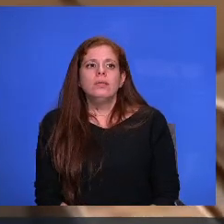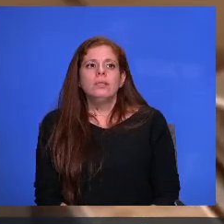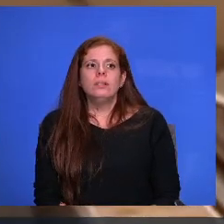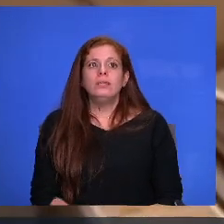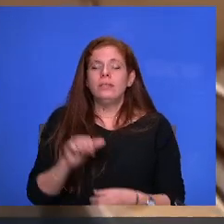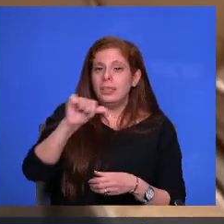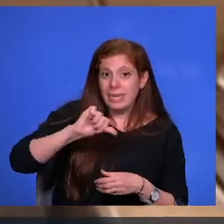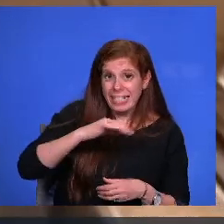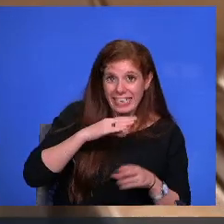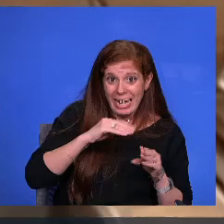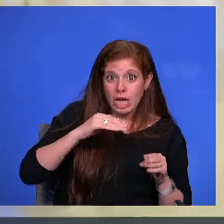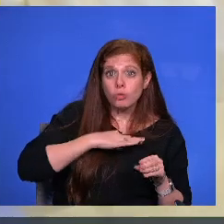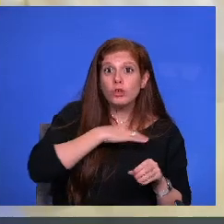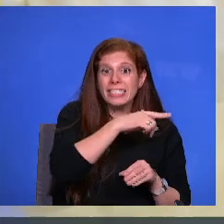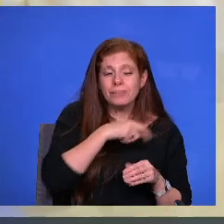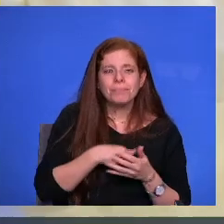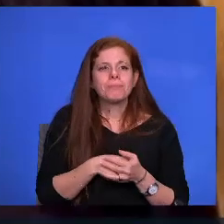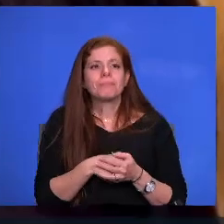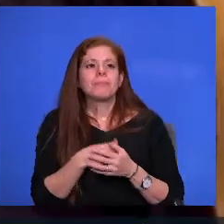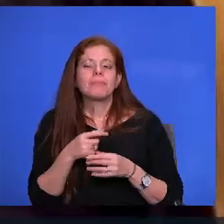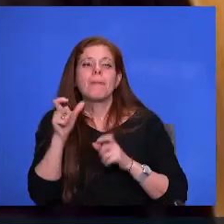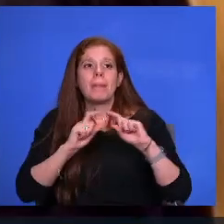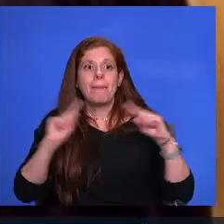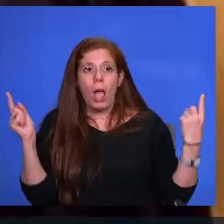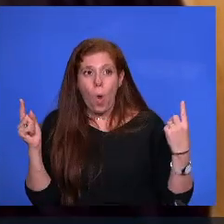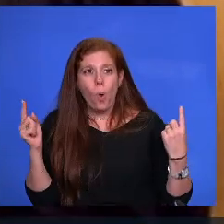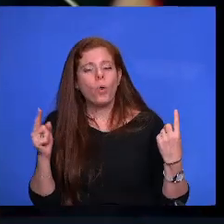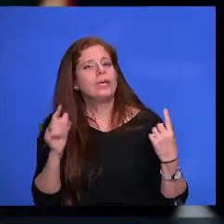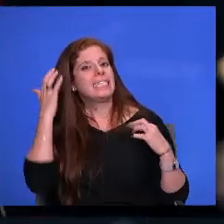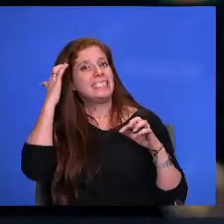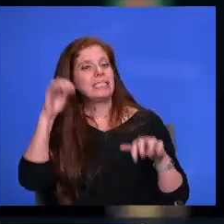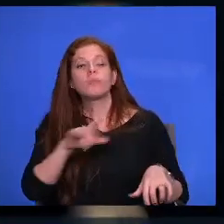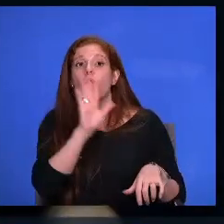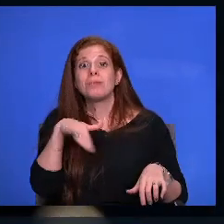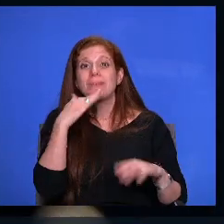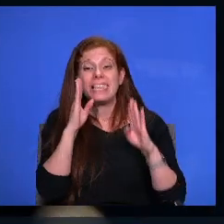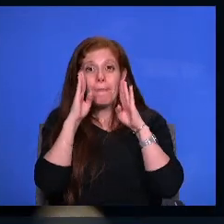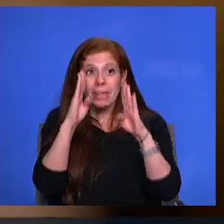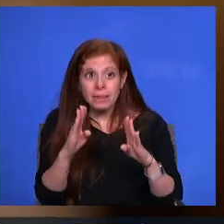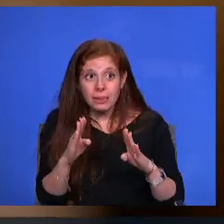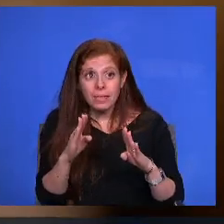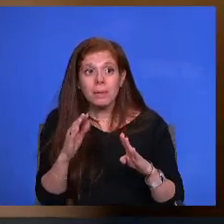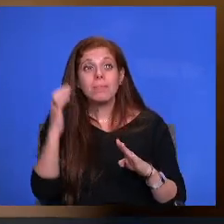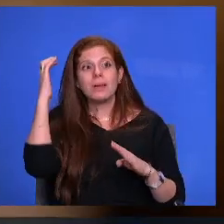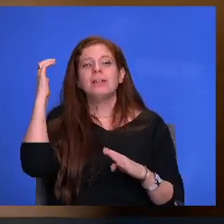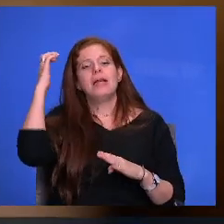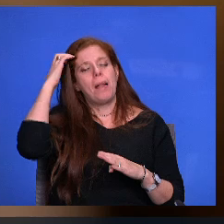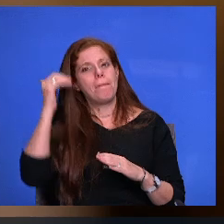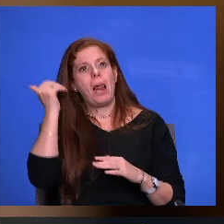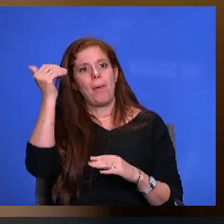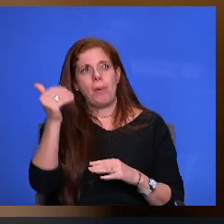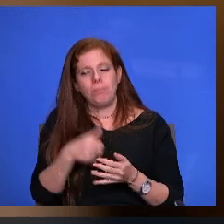במילים אחרות, נסיכים ובחירי ממשל שלא היו נאמנים די הצורך למלך הבא בתור, בן סלמן. A